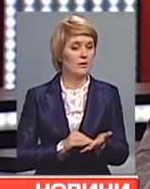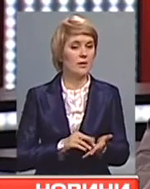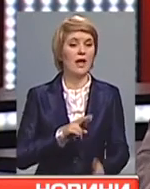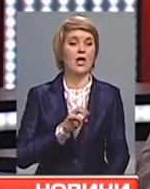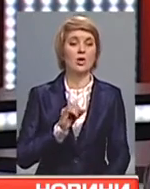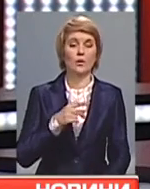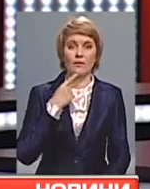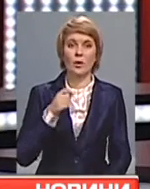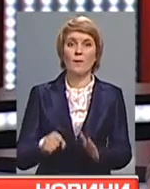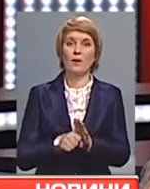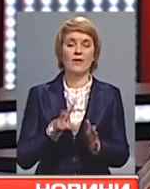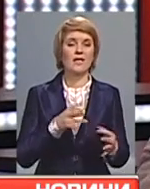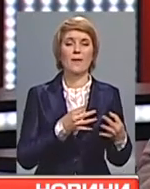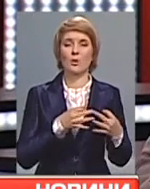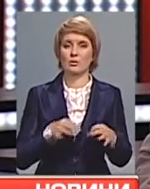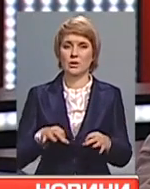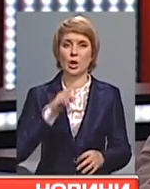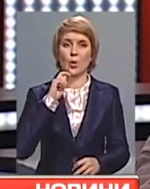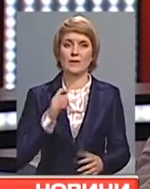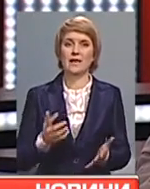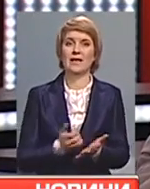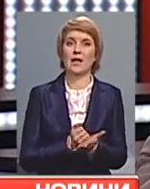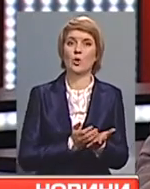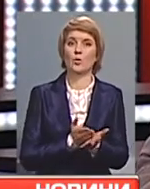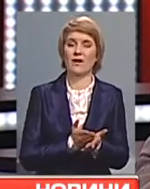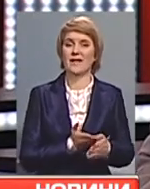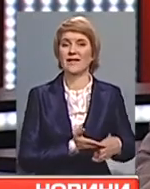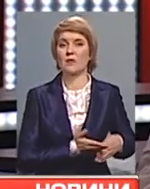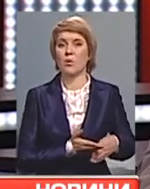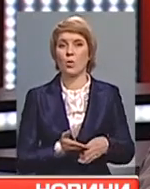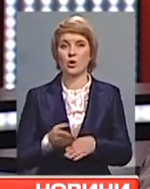бойовики не пропустили українських рятувальників допомогти на шахті імені Засядька.